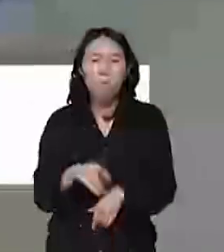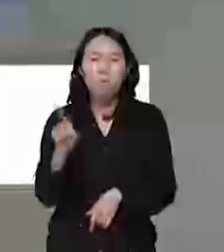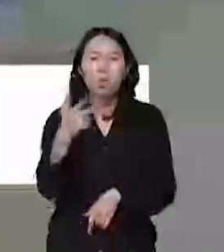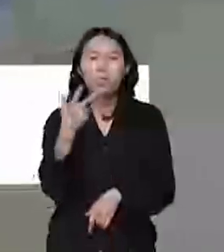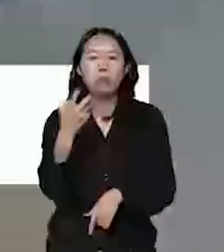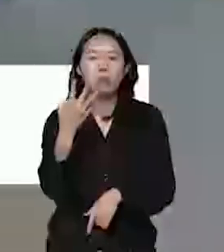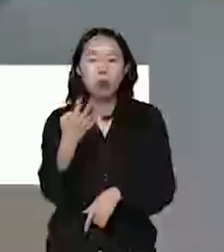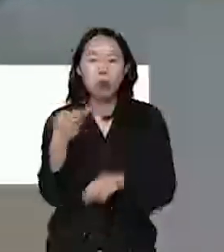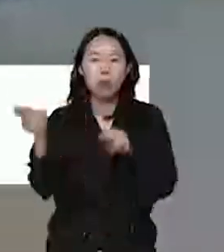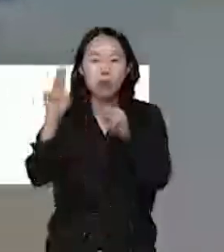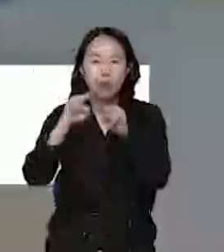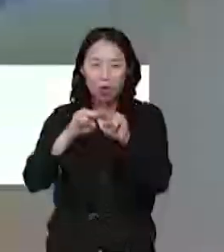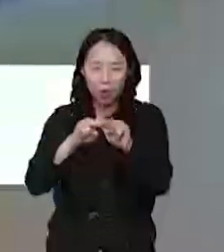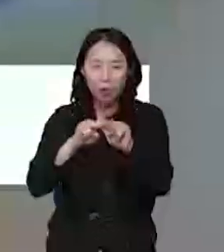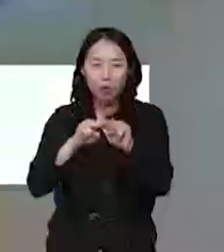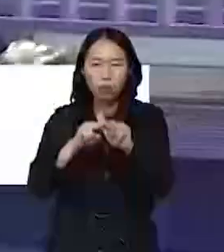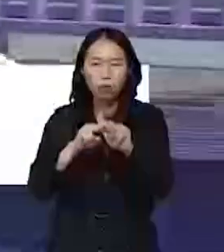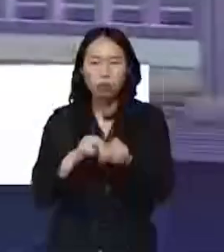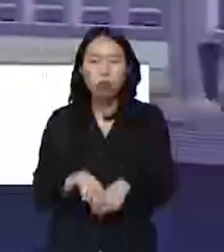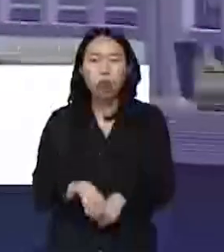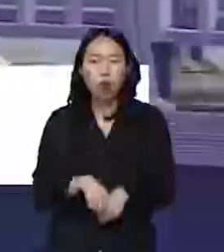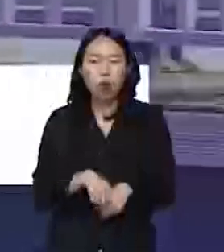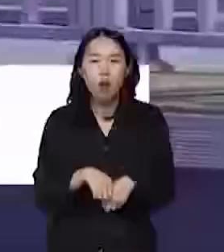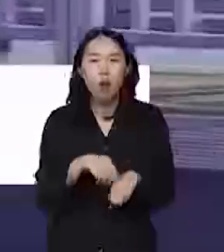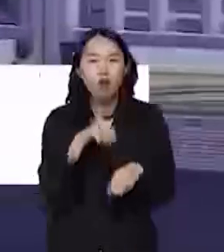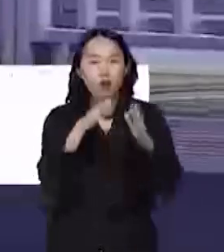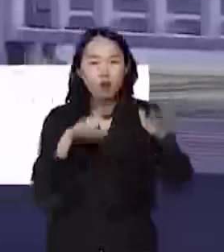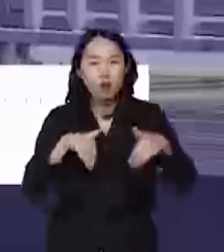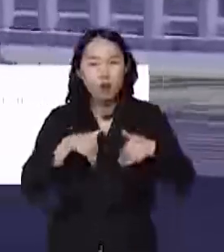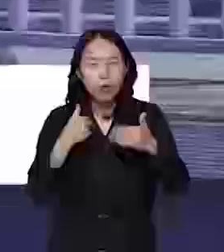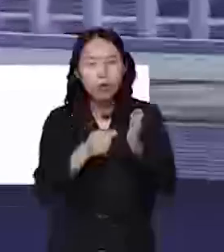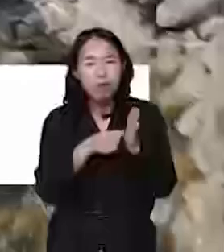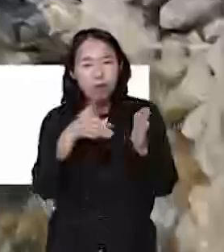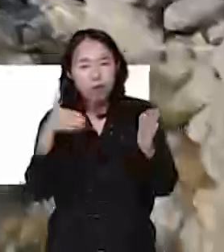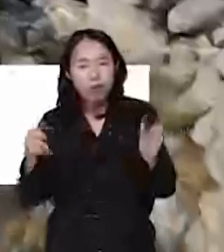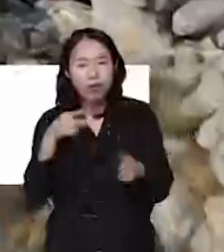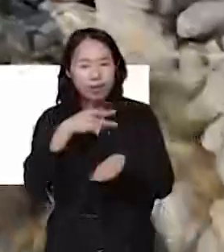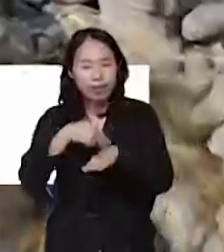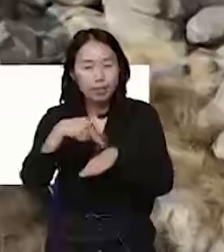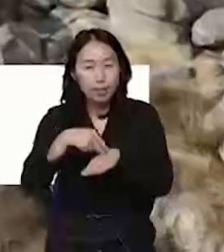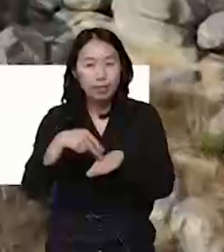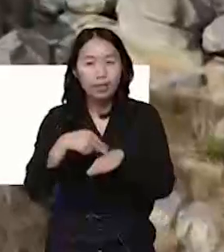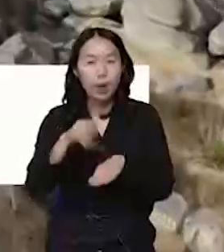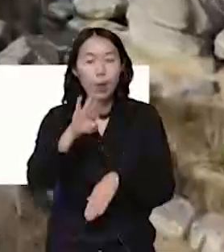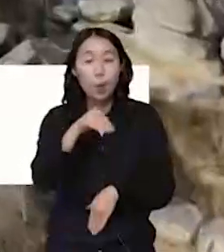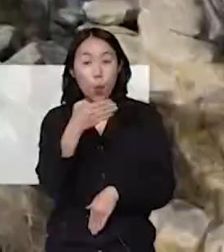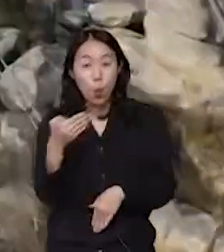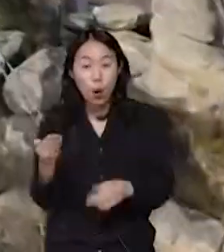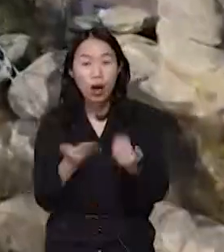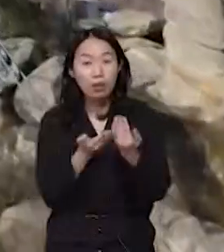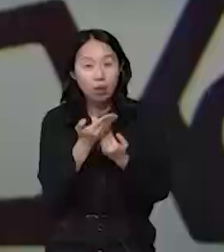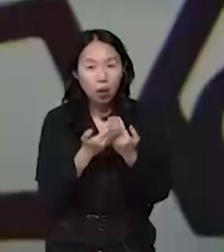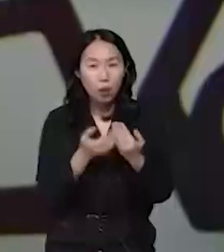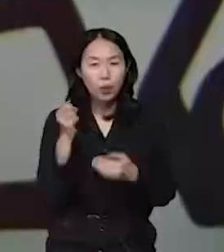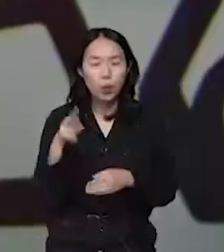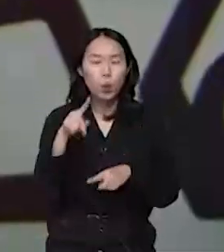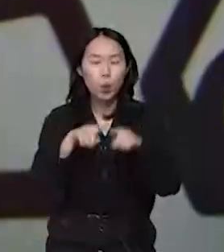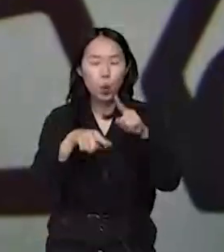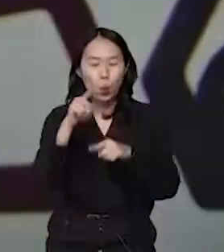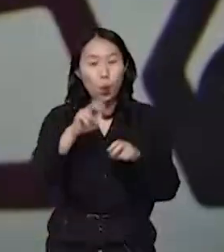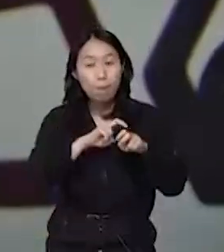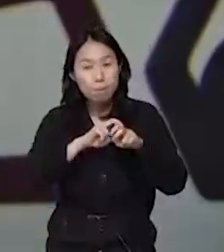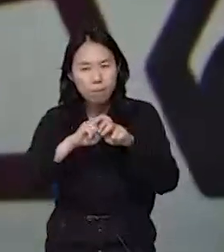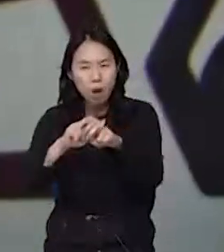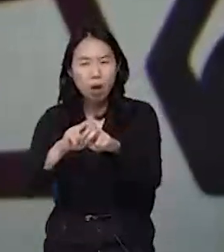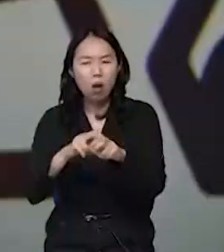174명의 관광객은 태국에서 유명세를 떨치고 있는 신안 퍼플섬과 목포 해상 케이블카 등 전남의